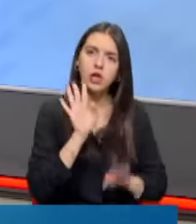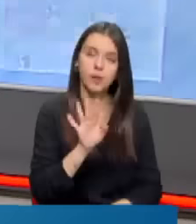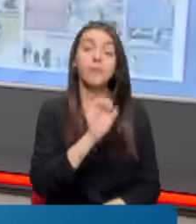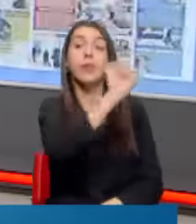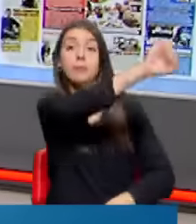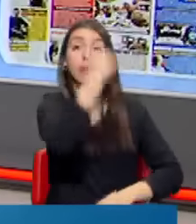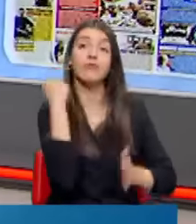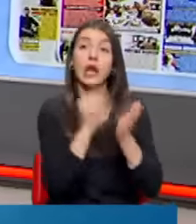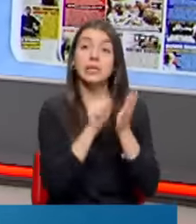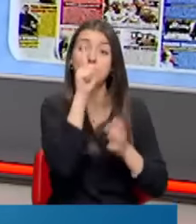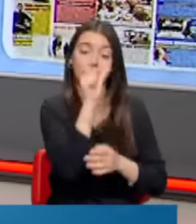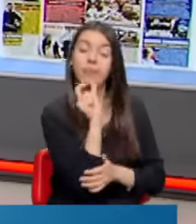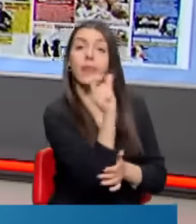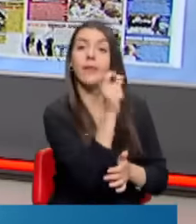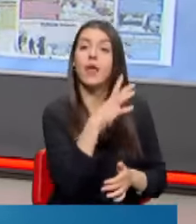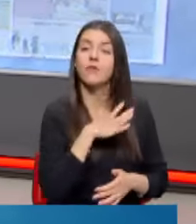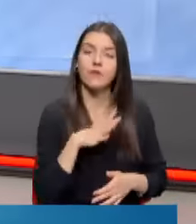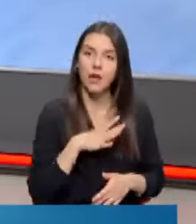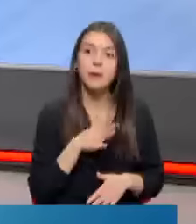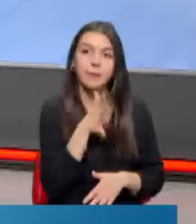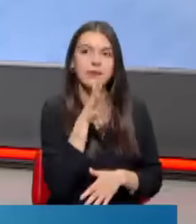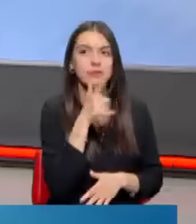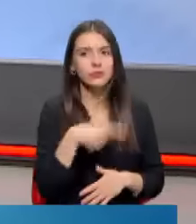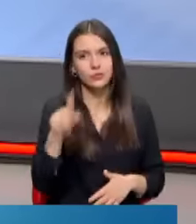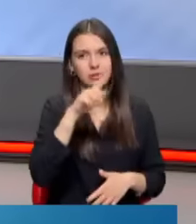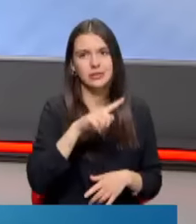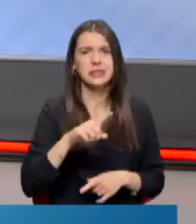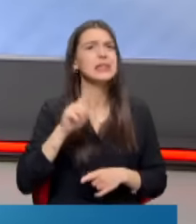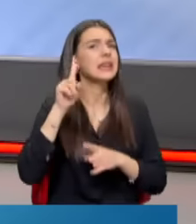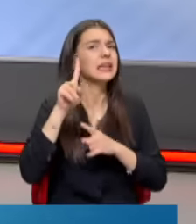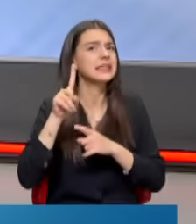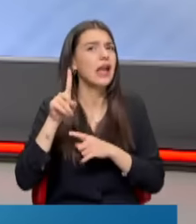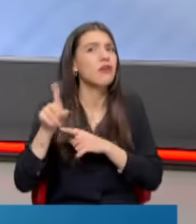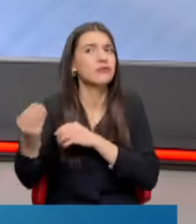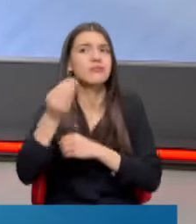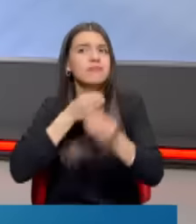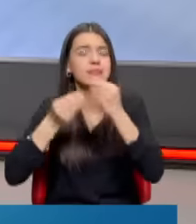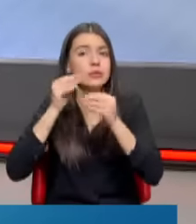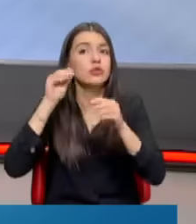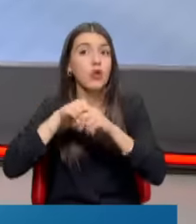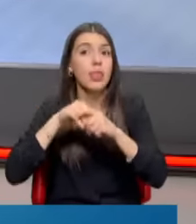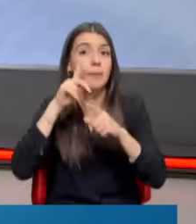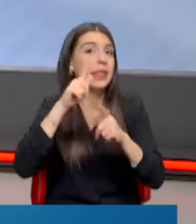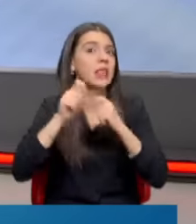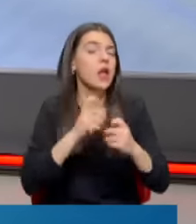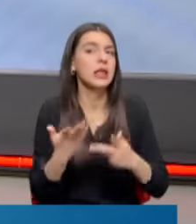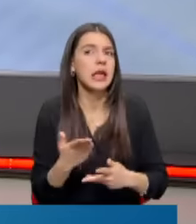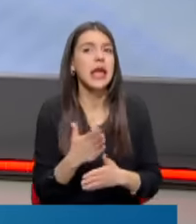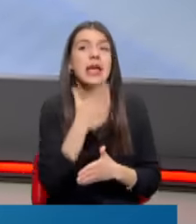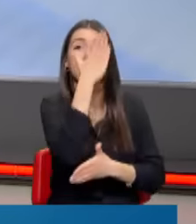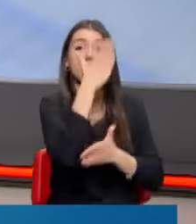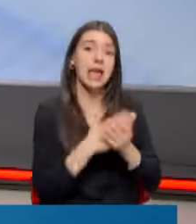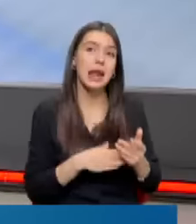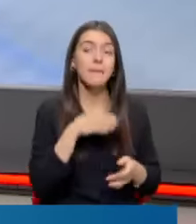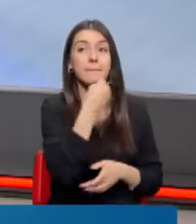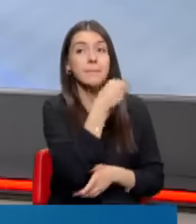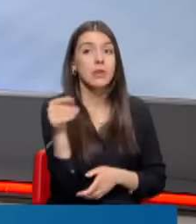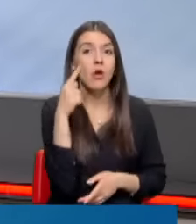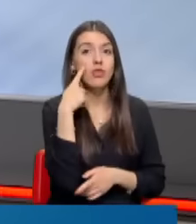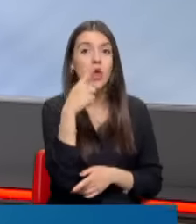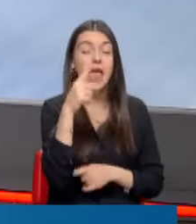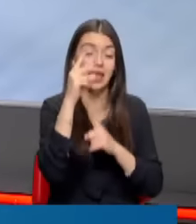Gazetesi'nden bir detay, biliyorsunuz. İstakozdan sonra en çok tartıştığımız konu yarım milyonluk İsveç üretimi